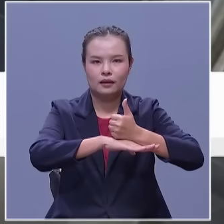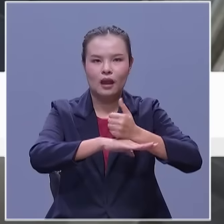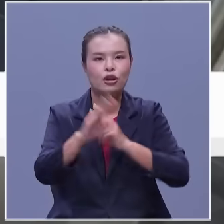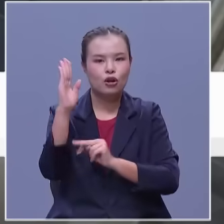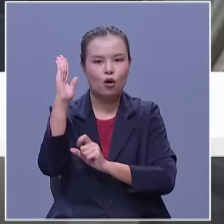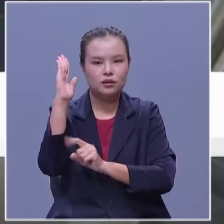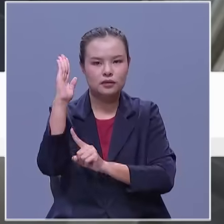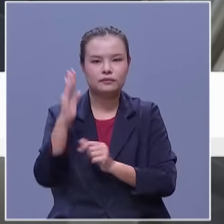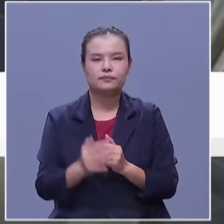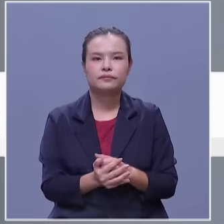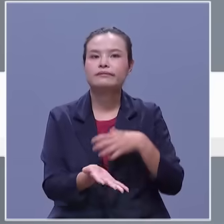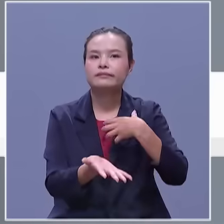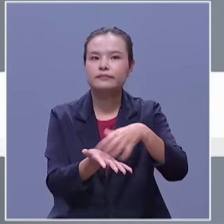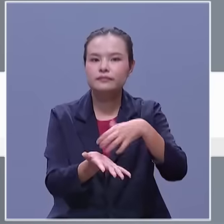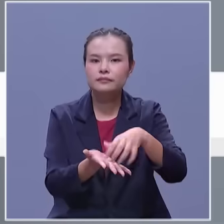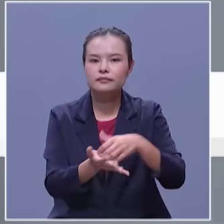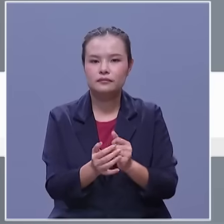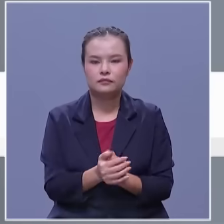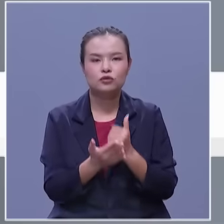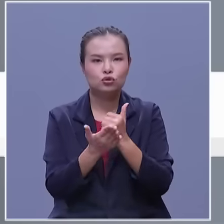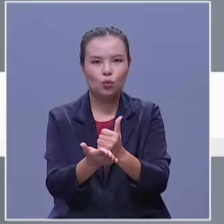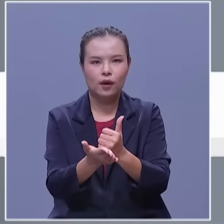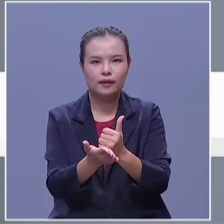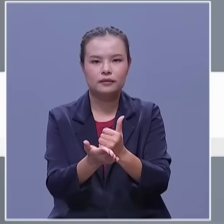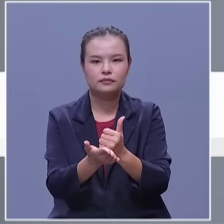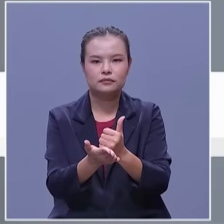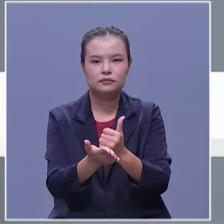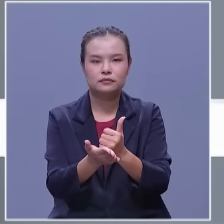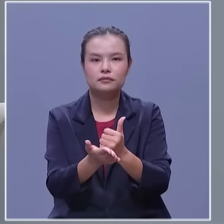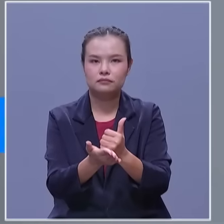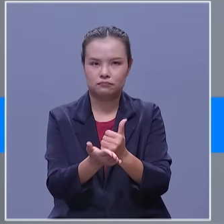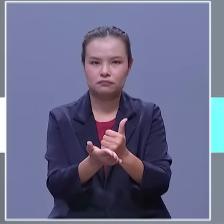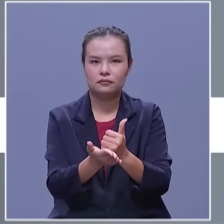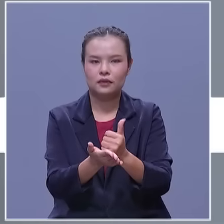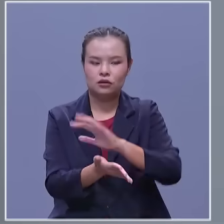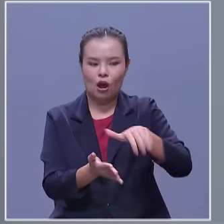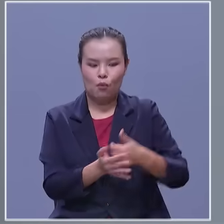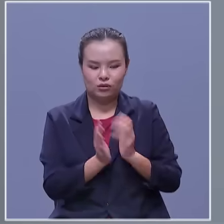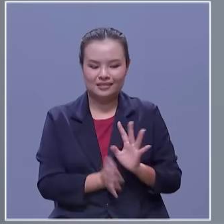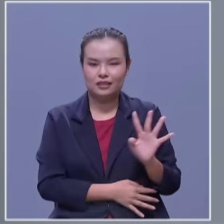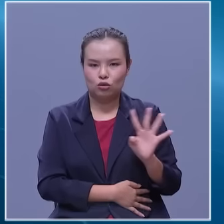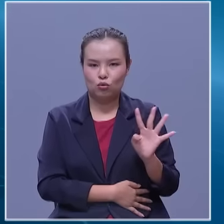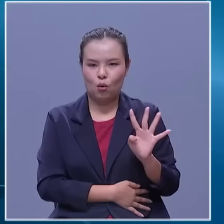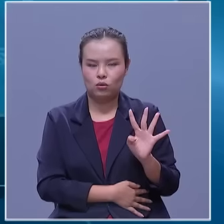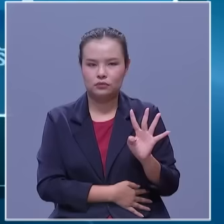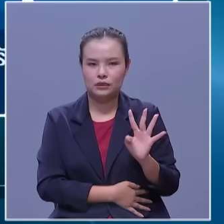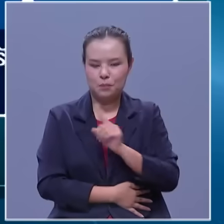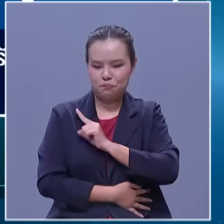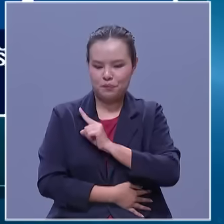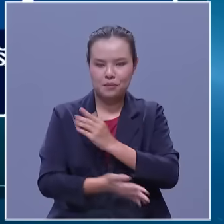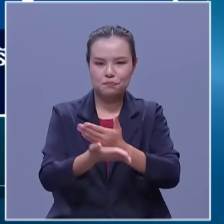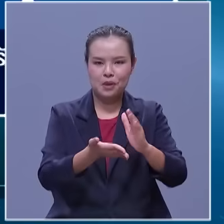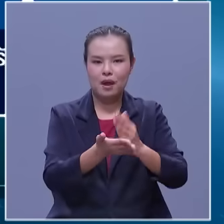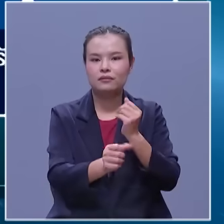นครศรีธรรมราชท่านก็บอกว่าคนที่ให้การช่วยเหลือเสี่ยแป้งจากเหตุการณ์ครั้งนี้มีทั้งหมด 4คนแยกกันทำหน้าที่อย่างชัด